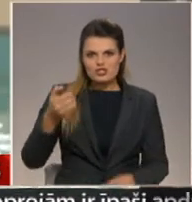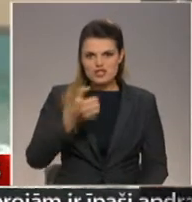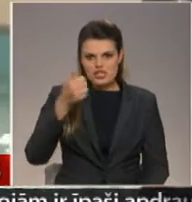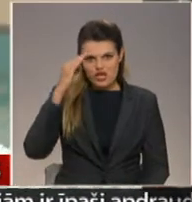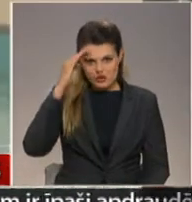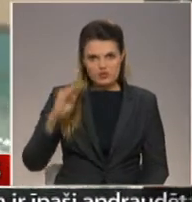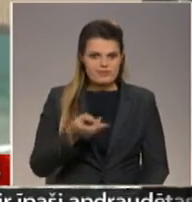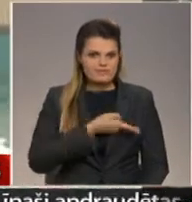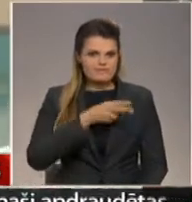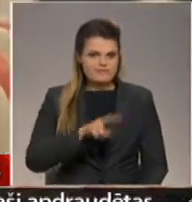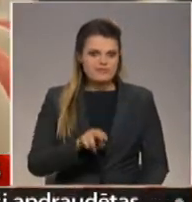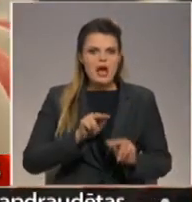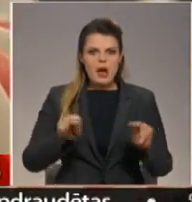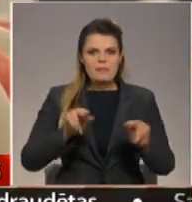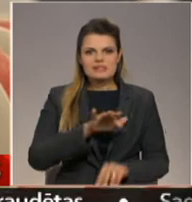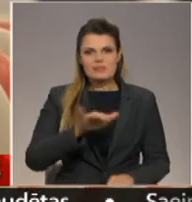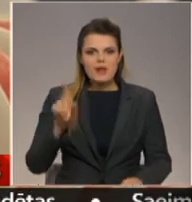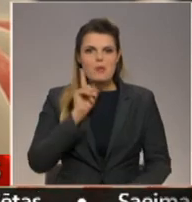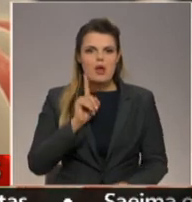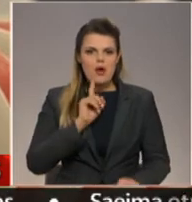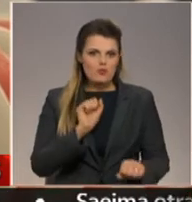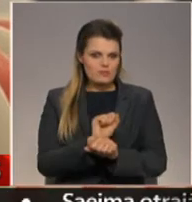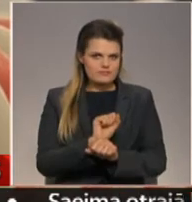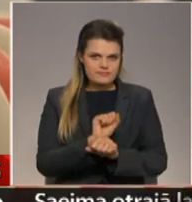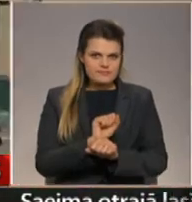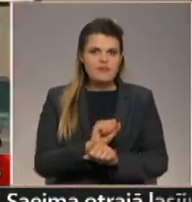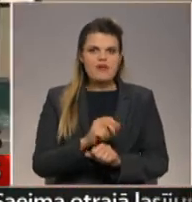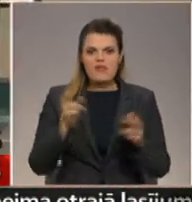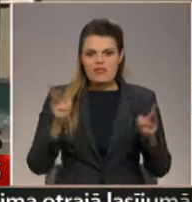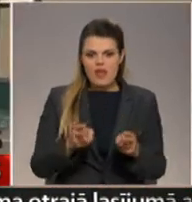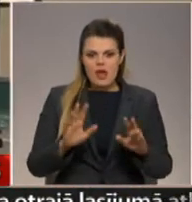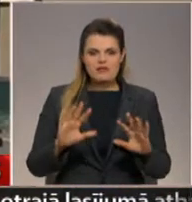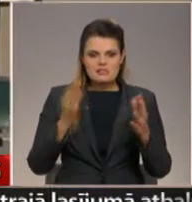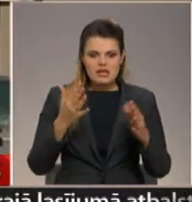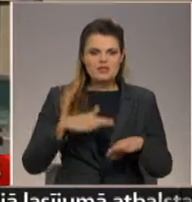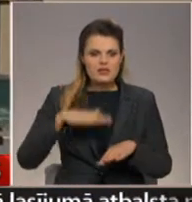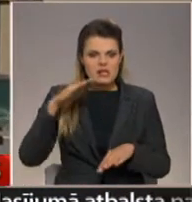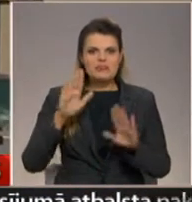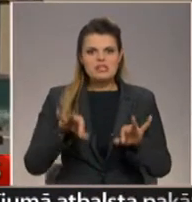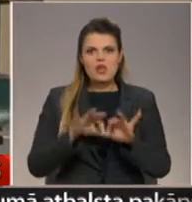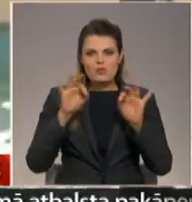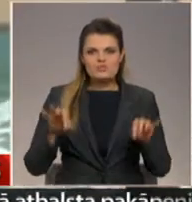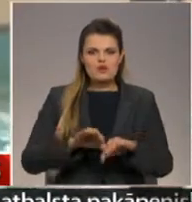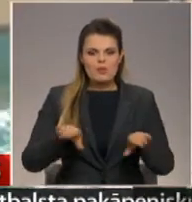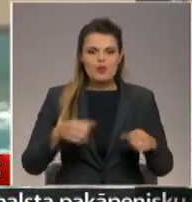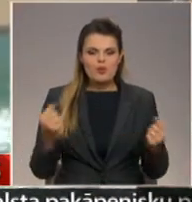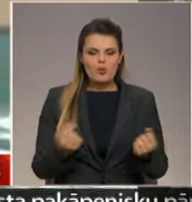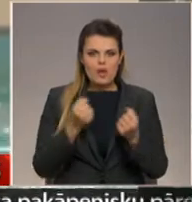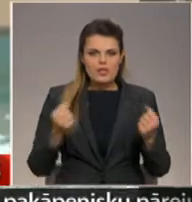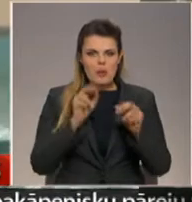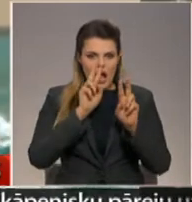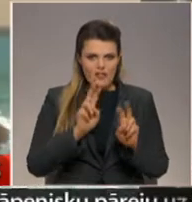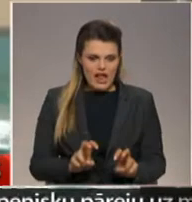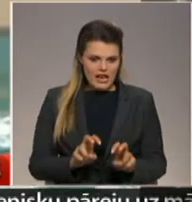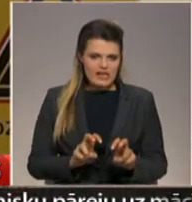4-gadīgais zēns, apmācības bērniem uz laiku bija atceltas. Nelaimes gadījums bija iemesls, lai uzsāktu peldēšanas nodarbību